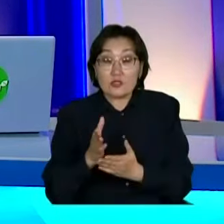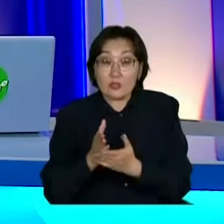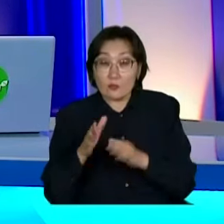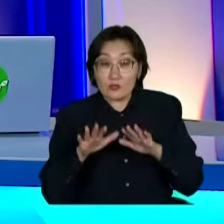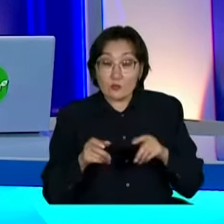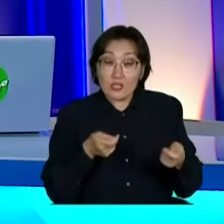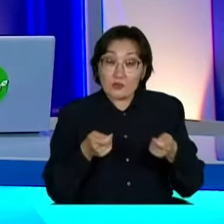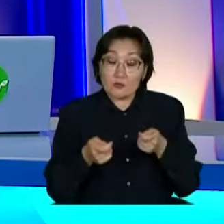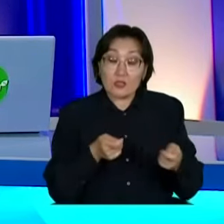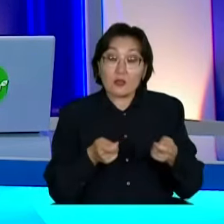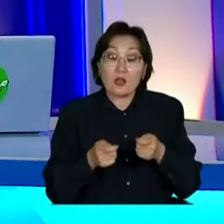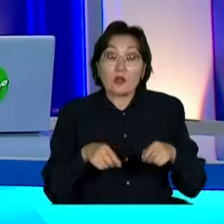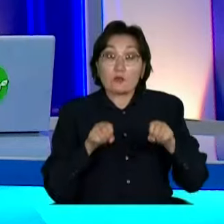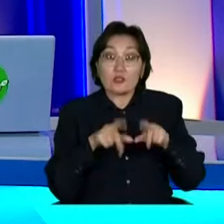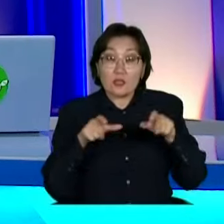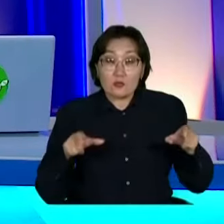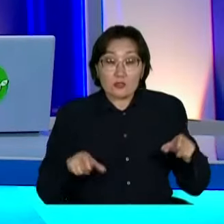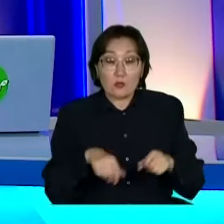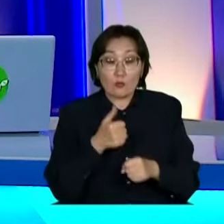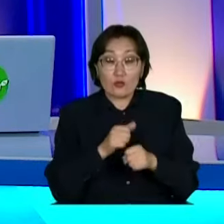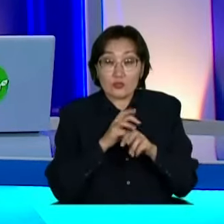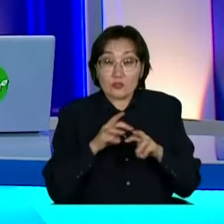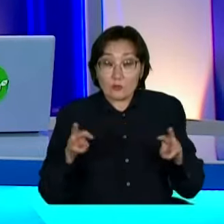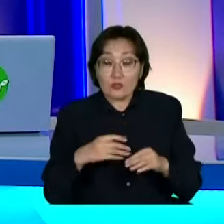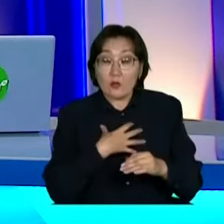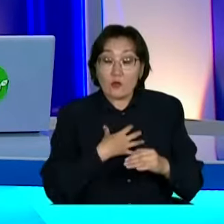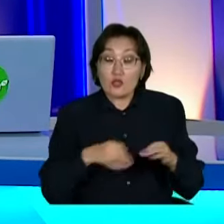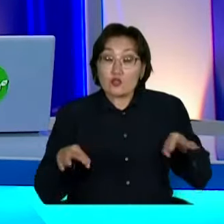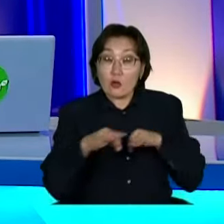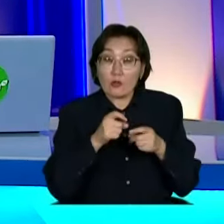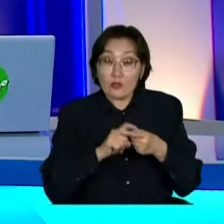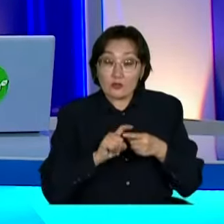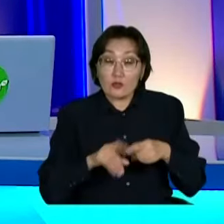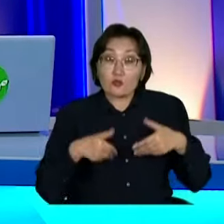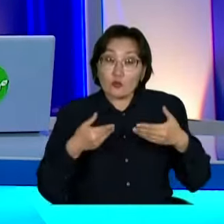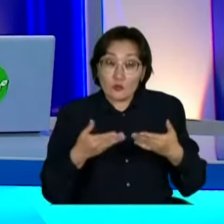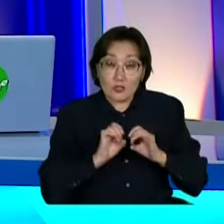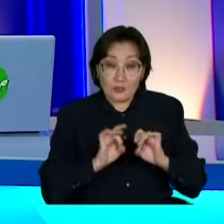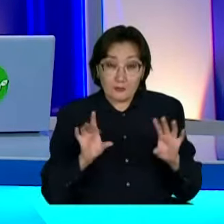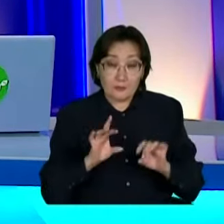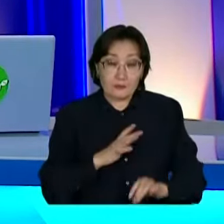жергілікті билік өкілдері мен сарапшылар үкімет басшысына өзекті жобалар жайлы ұсыныстарын білдірді.